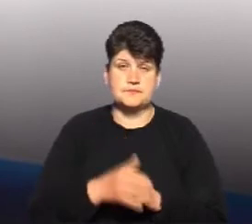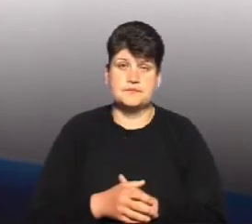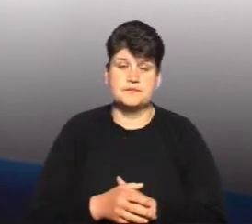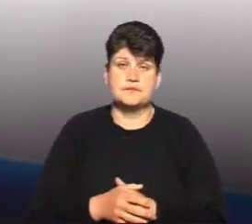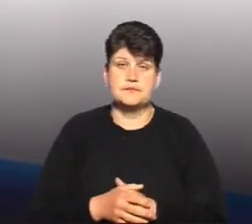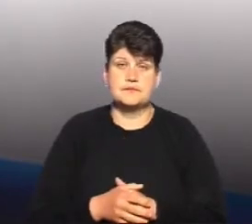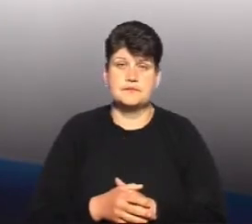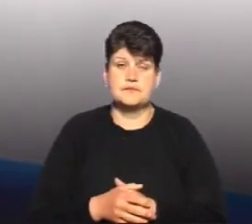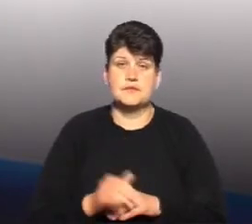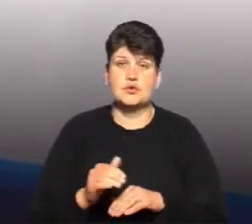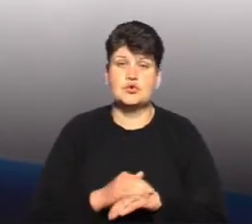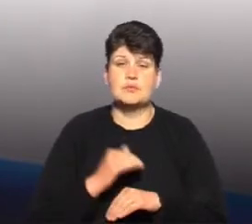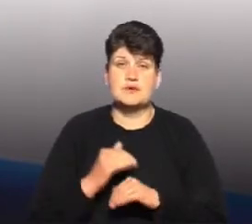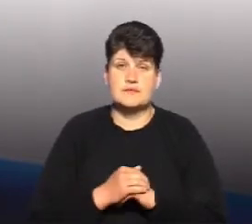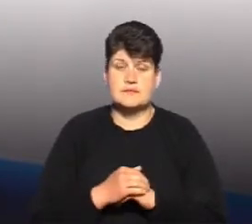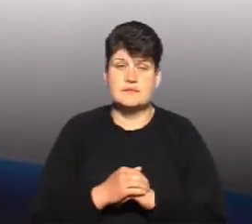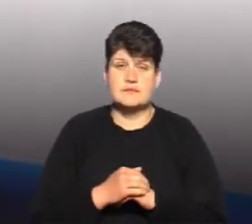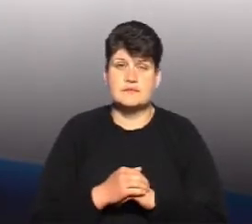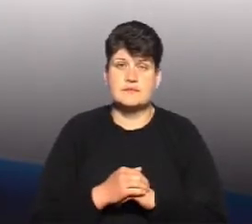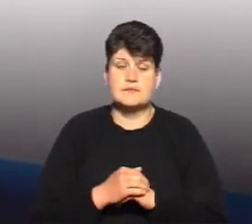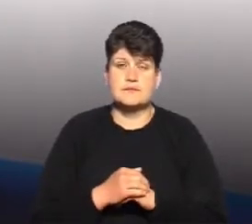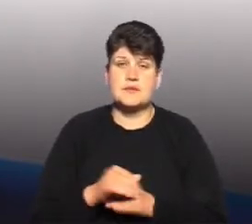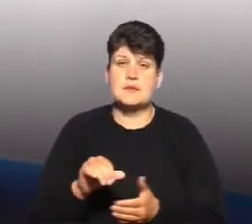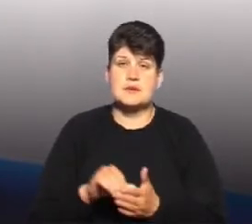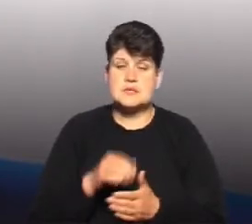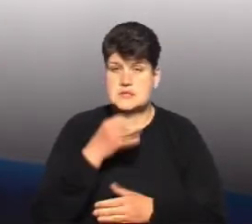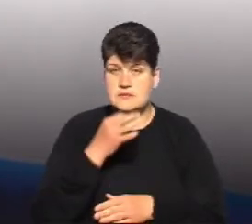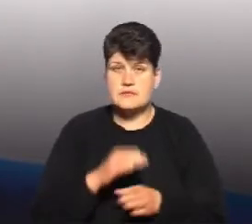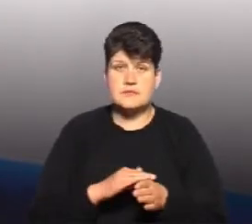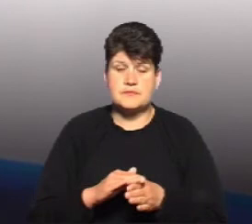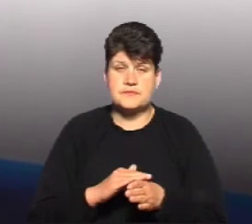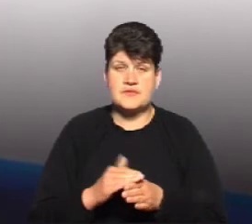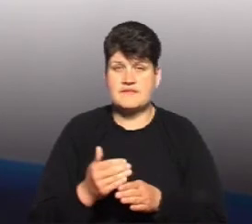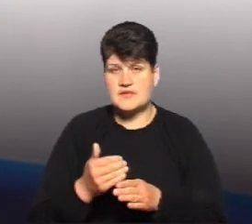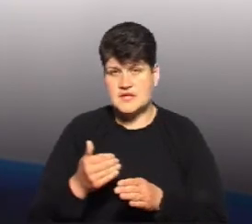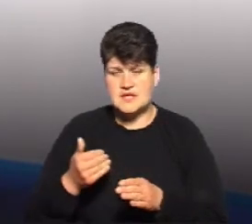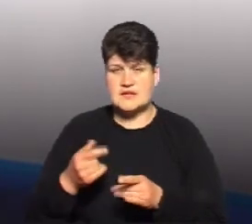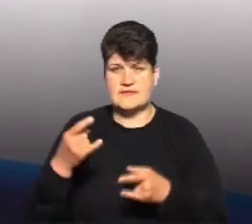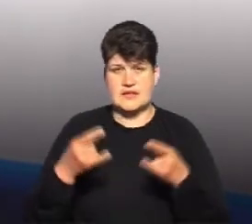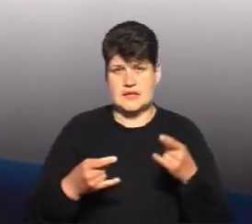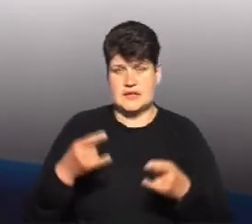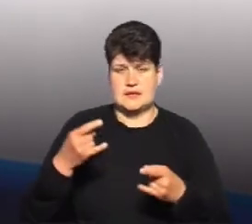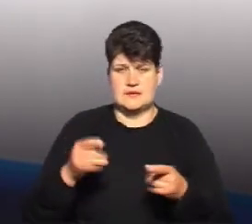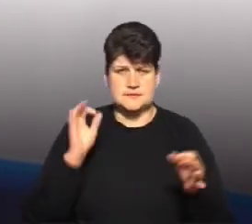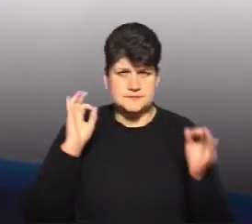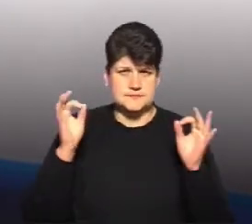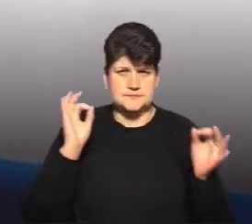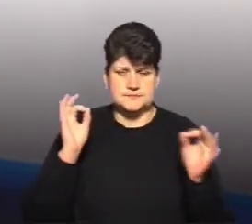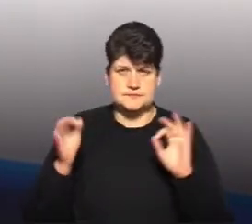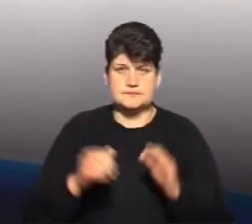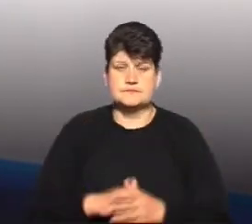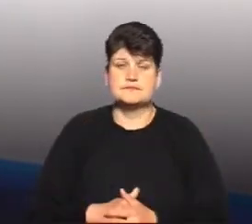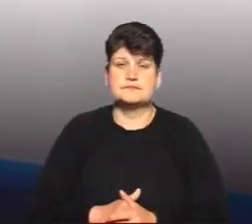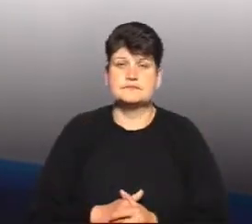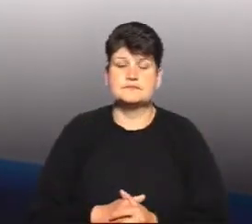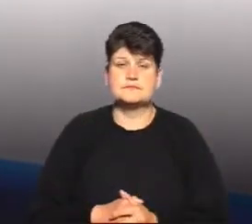Добрий вечір. Представтеся, будь ласочка. Прошу вас, мабуть, відійти від телевізора, бо нам тут подвоє ваш голос.